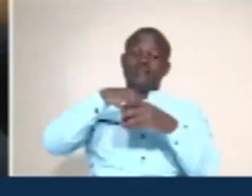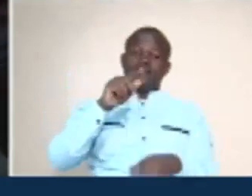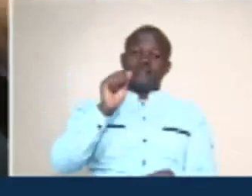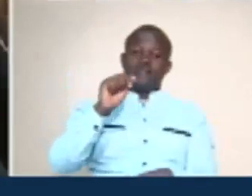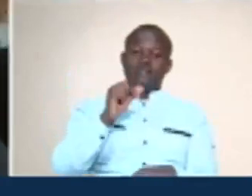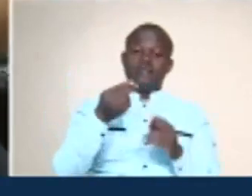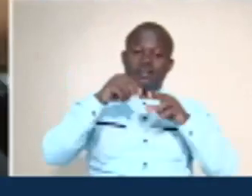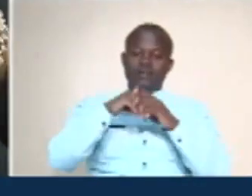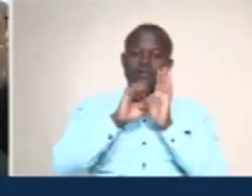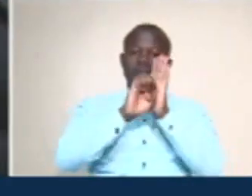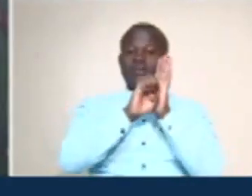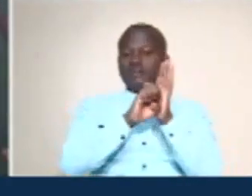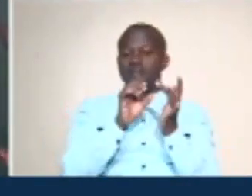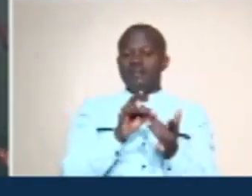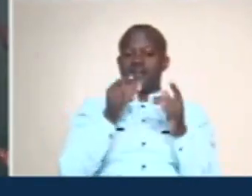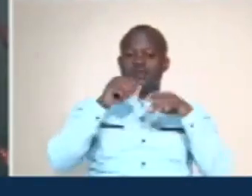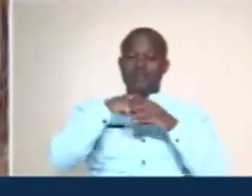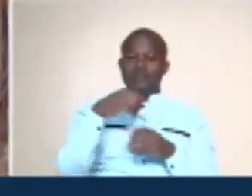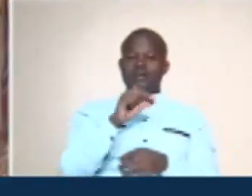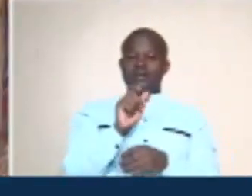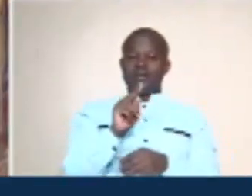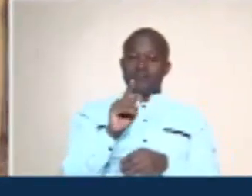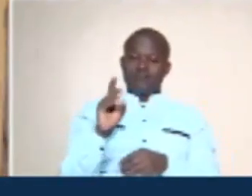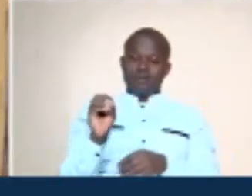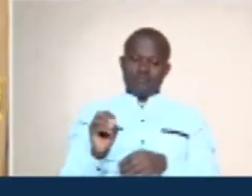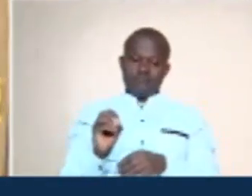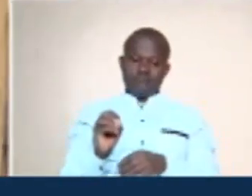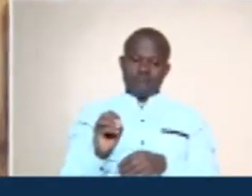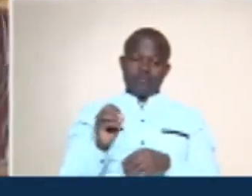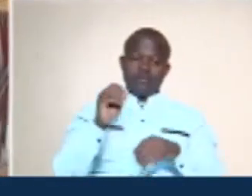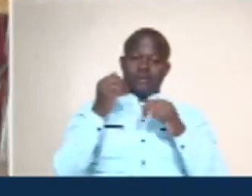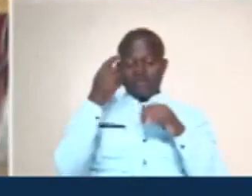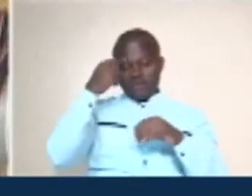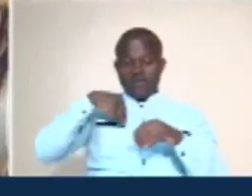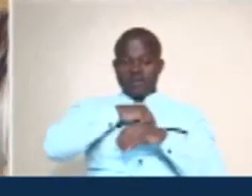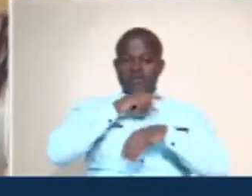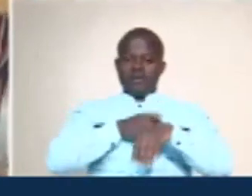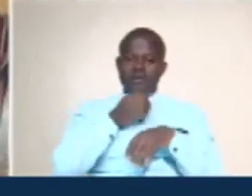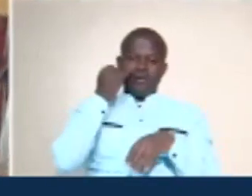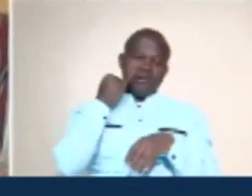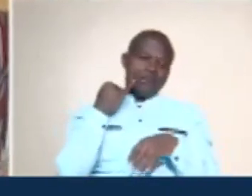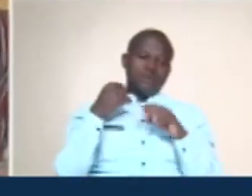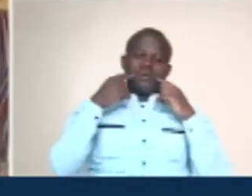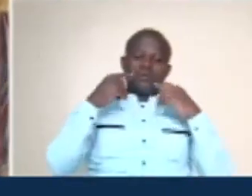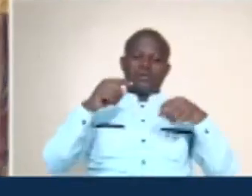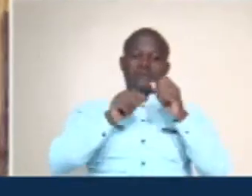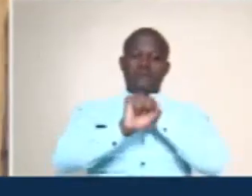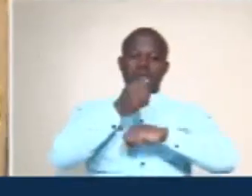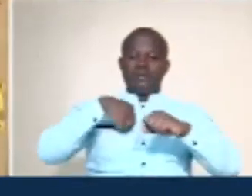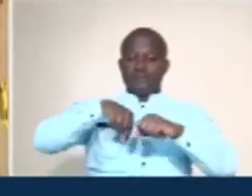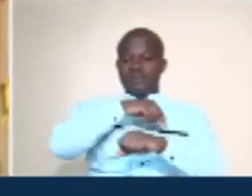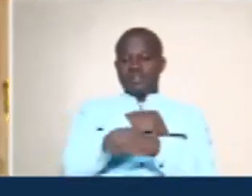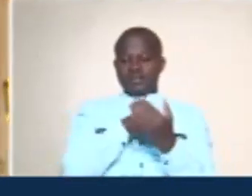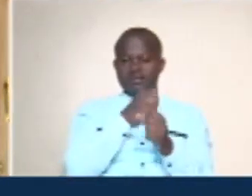ivuga ngo hazaba expo idasanzwe izabera igikono. Kuri twebwe rero ni umwanya ukomeye wo kwamamaza ibikorwa byacu, ibyo